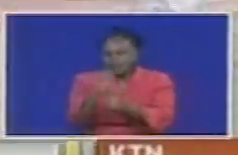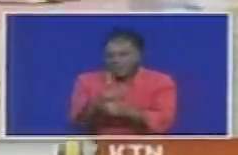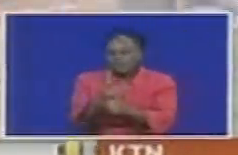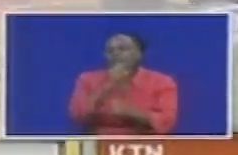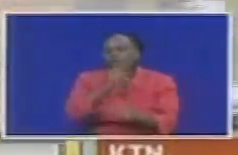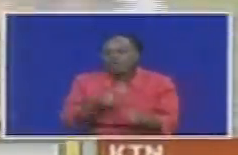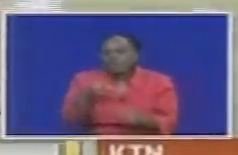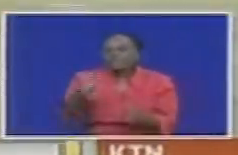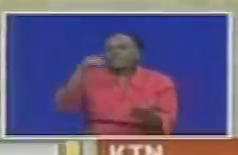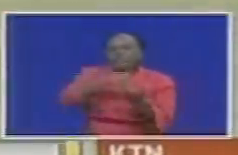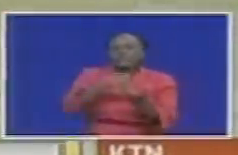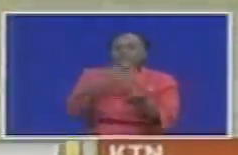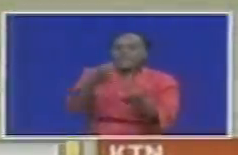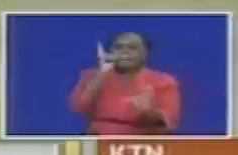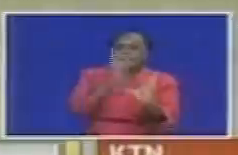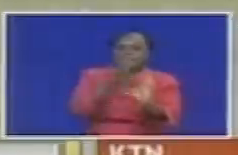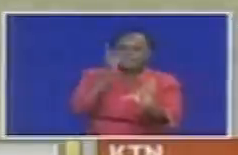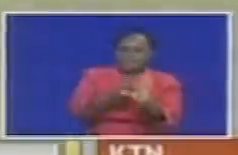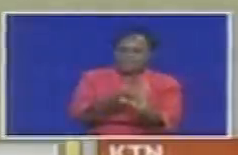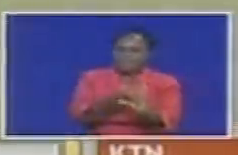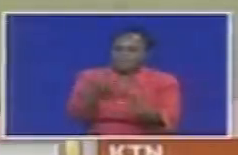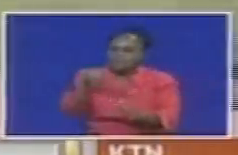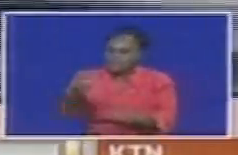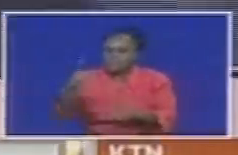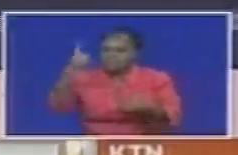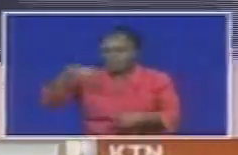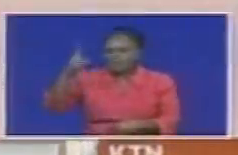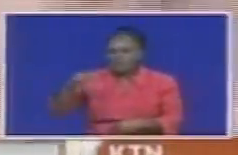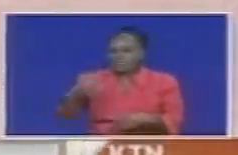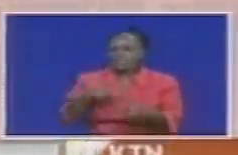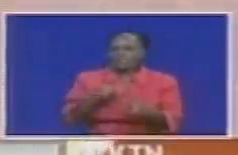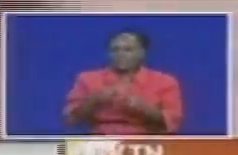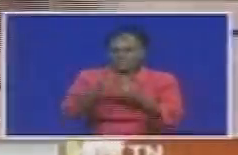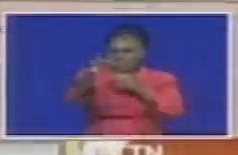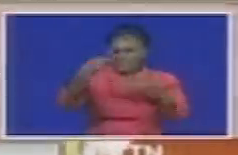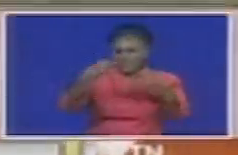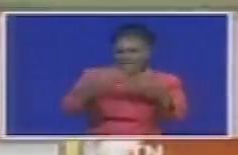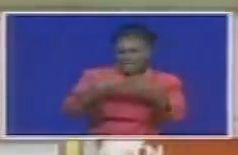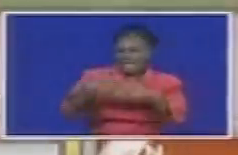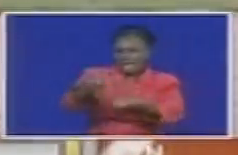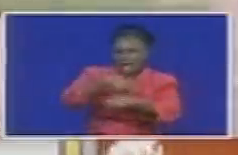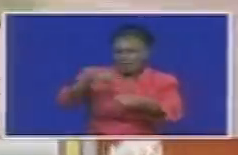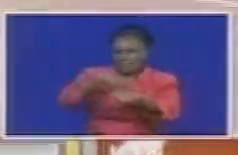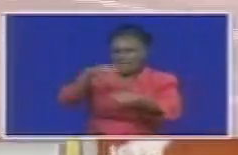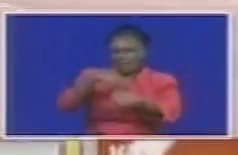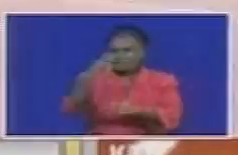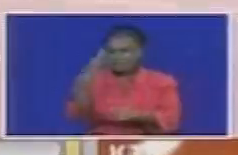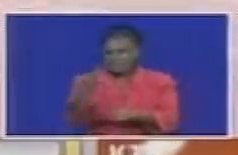kati ya wanariadha watakaoshiriki. Chemgetich alishinda mbio za mita 800 akitumia muda wa dakika 4